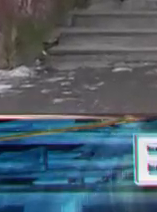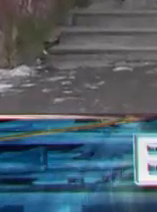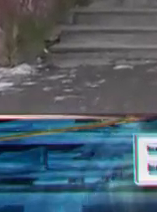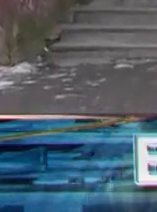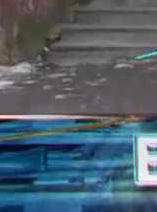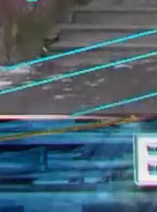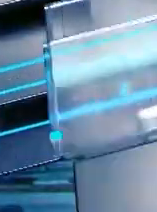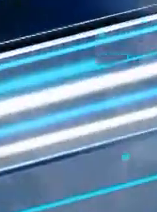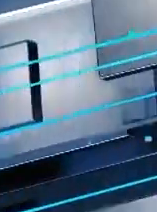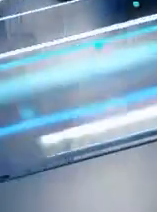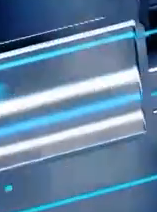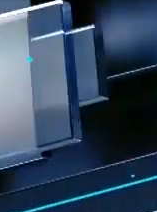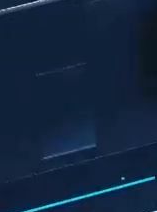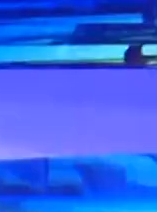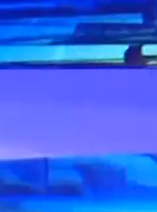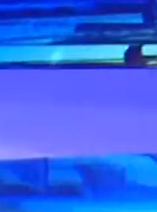өткізіледі.